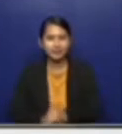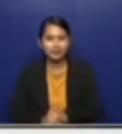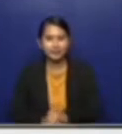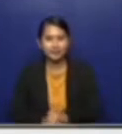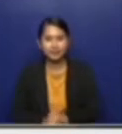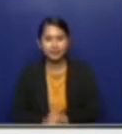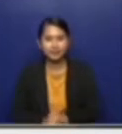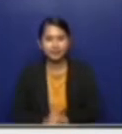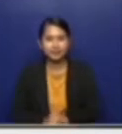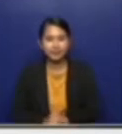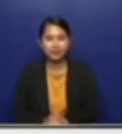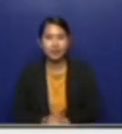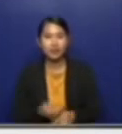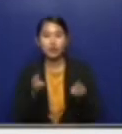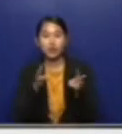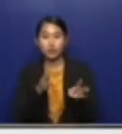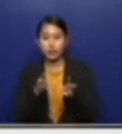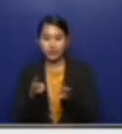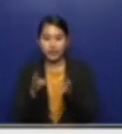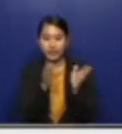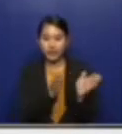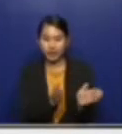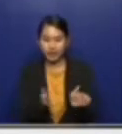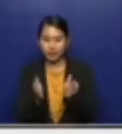การที่มันดำเนินการมาทั้งหมดเนี่ย